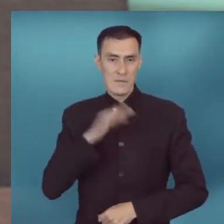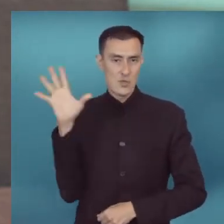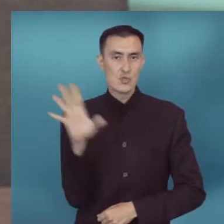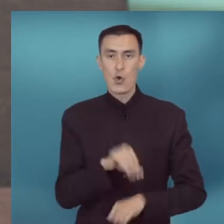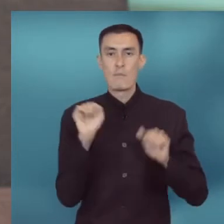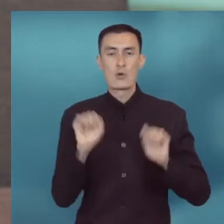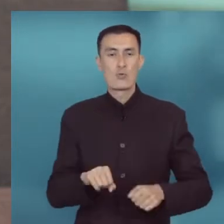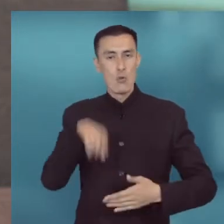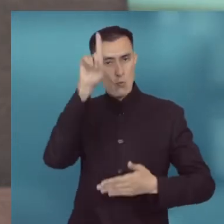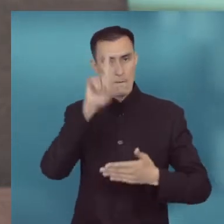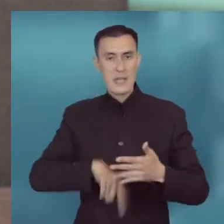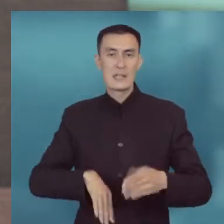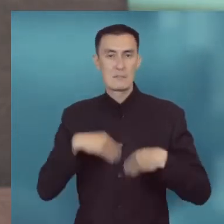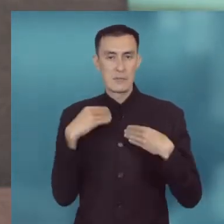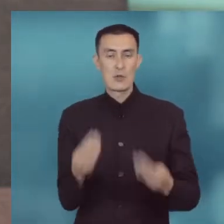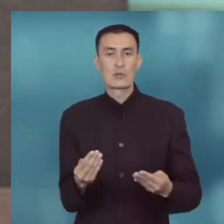могу, уверенность придает.